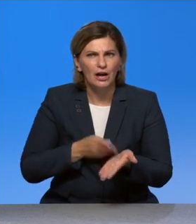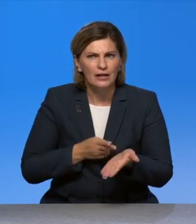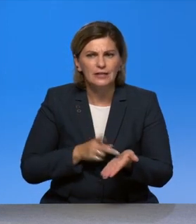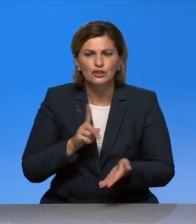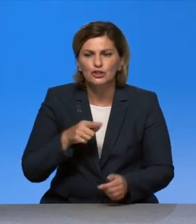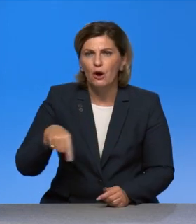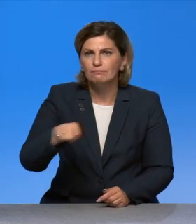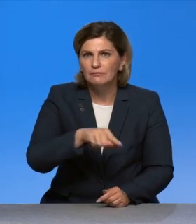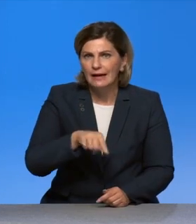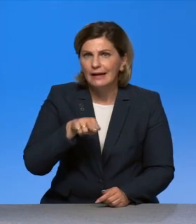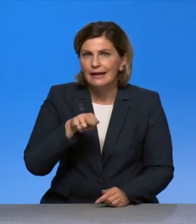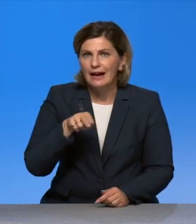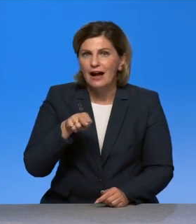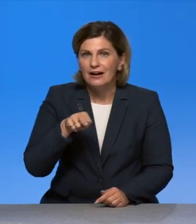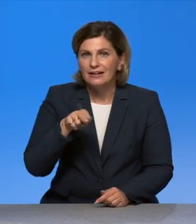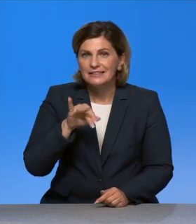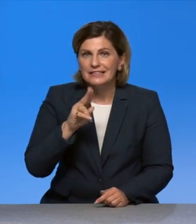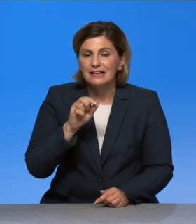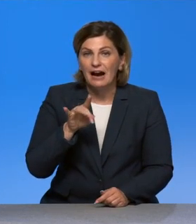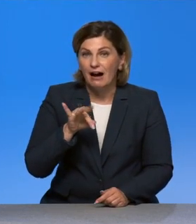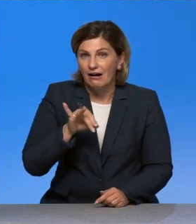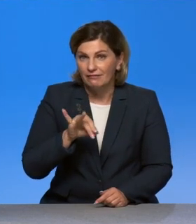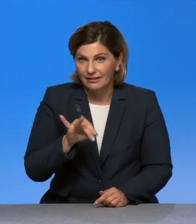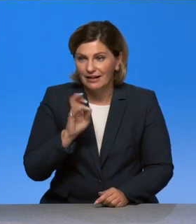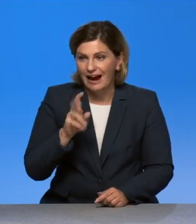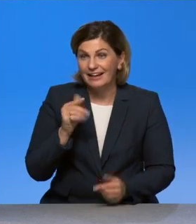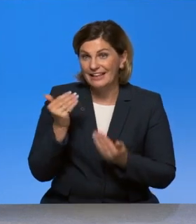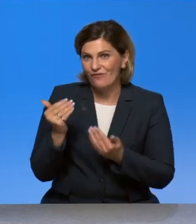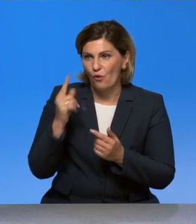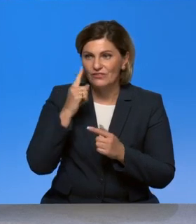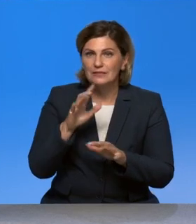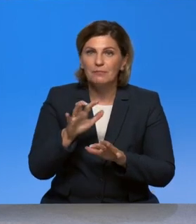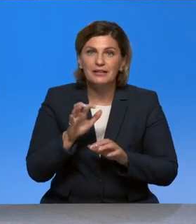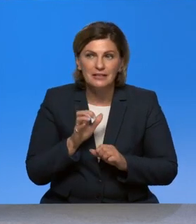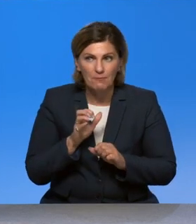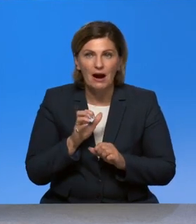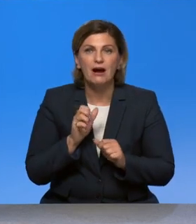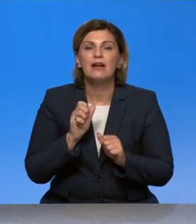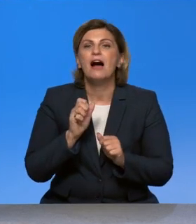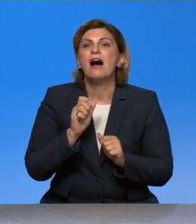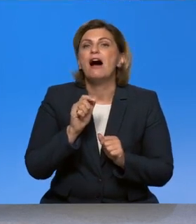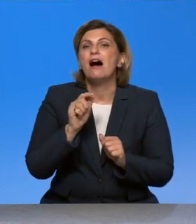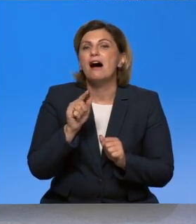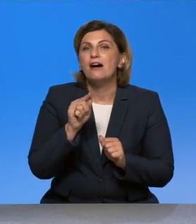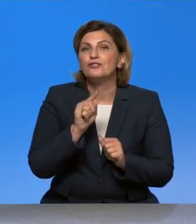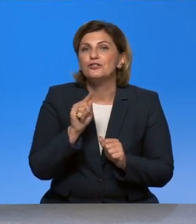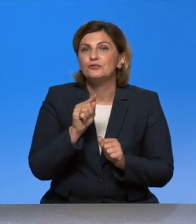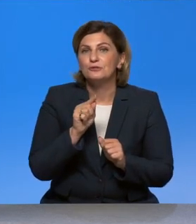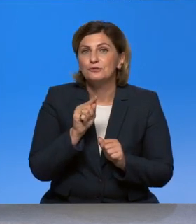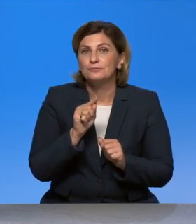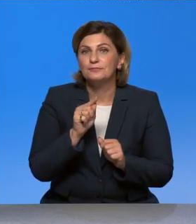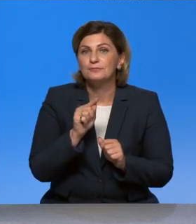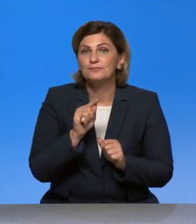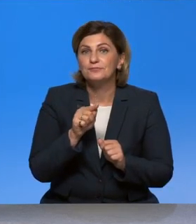его воспринимали, да, в западном мире, не соответствует действительности. Не такие уж и дикари. Вы знаете, более глубокая задача у него была.